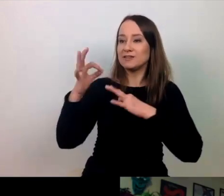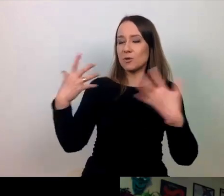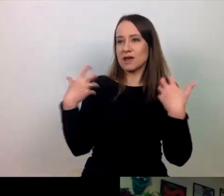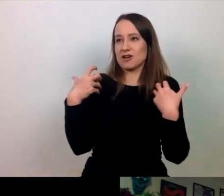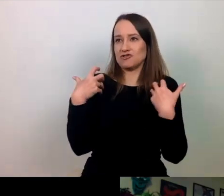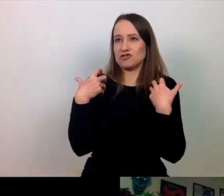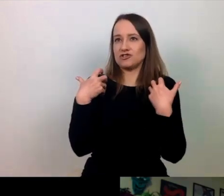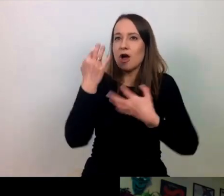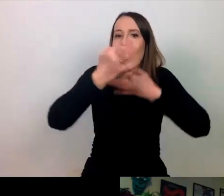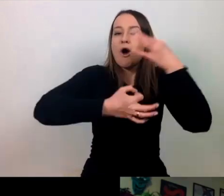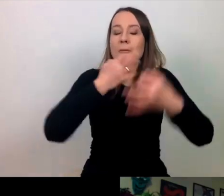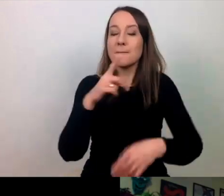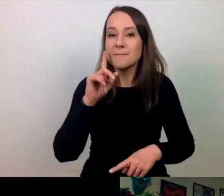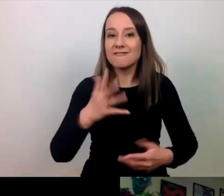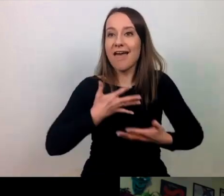te prawdziwe emocje,